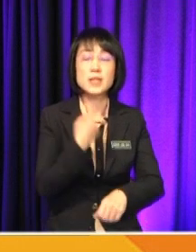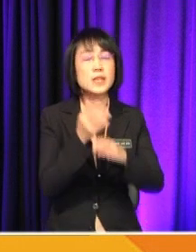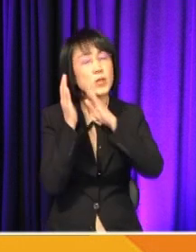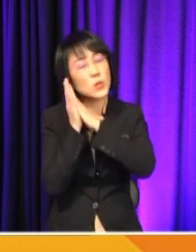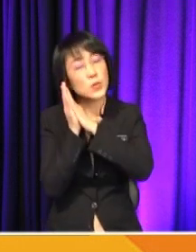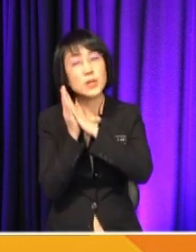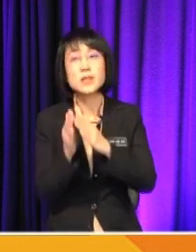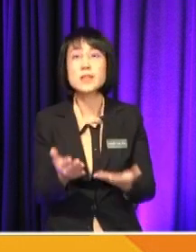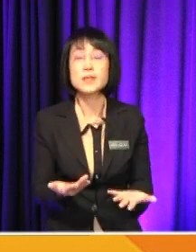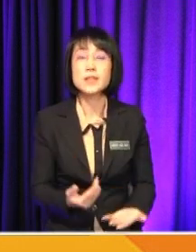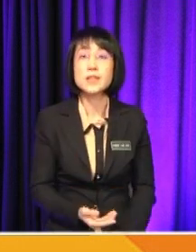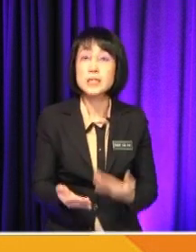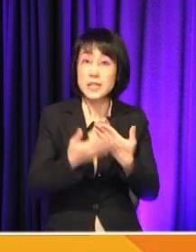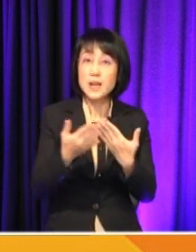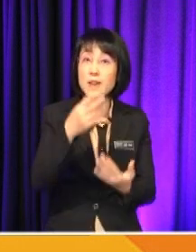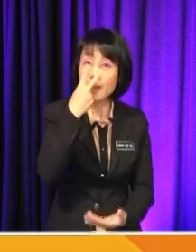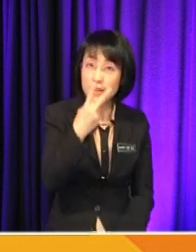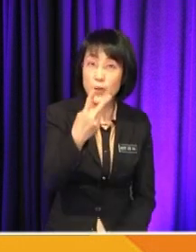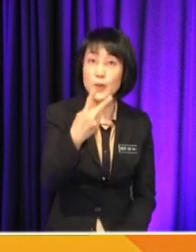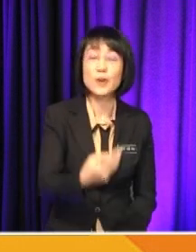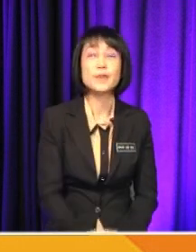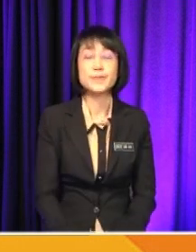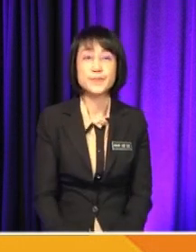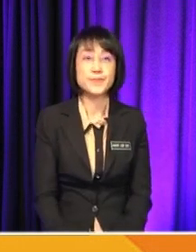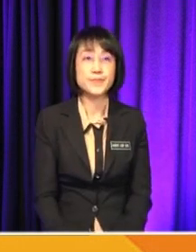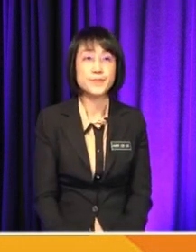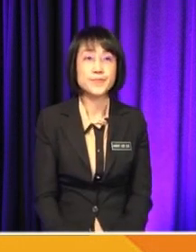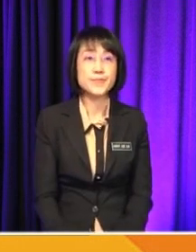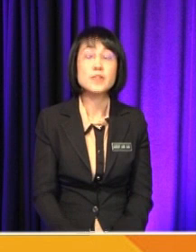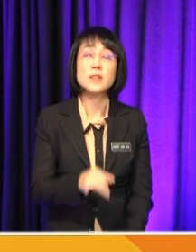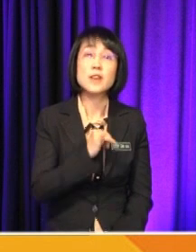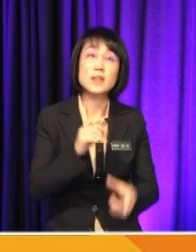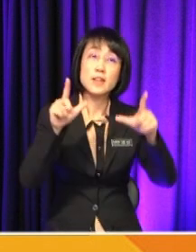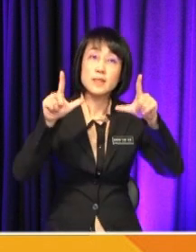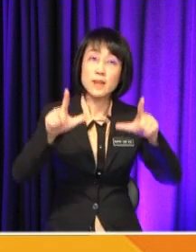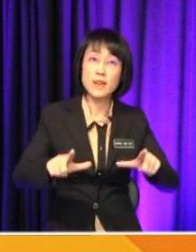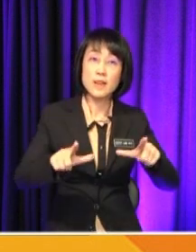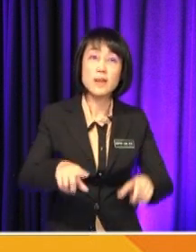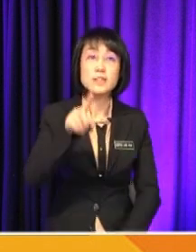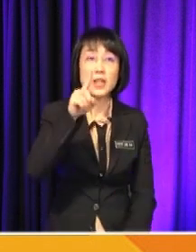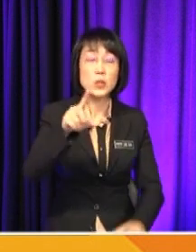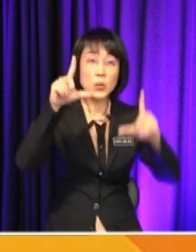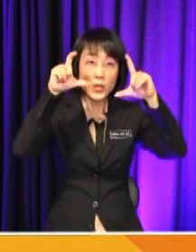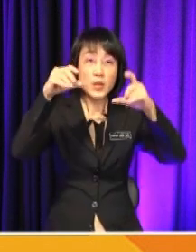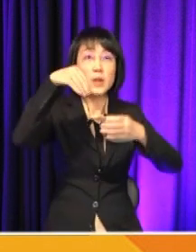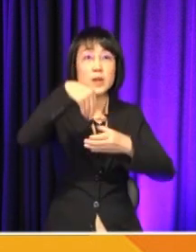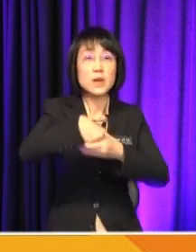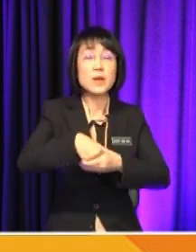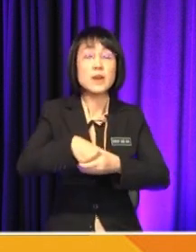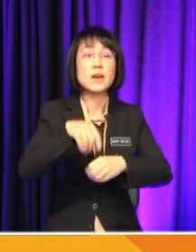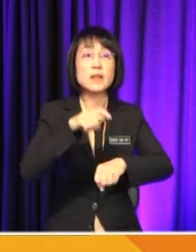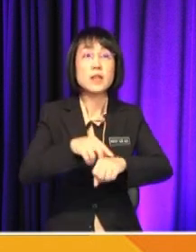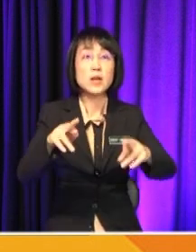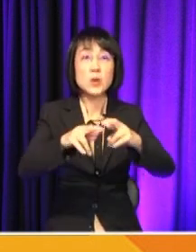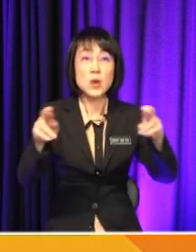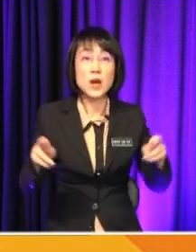waktu kita berada di dalam bilik Oke kemudian saya meletakkan satu cam kedalaman di ruangan tamu Nanti